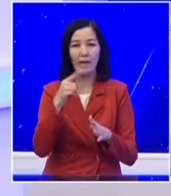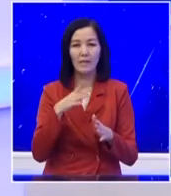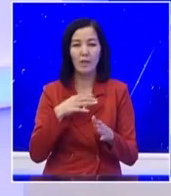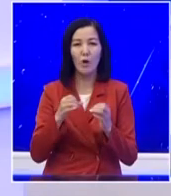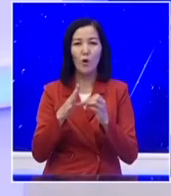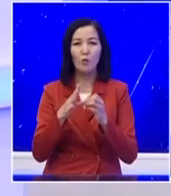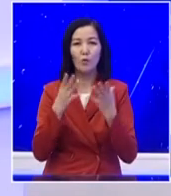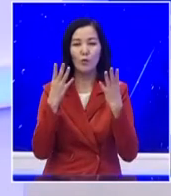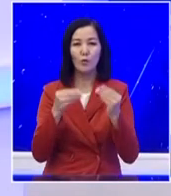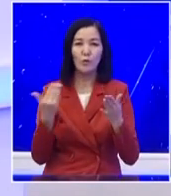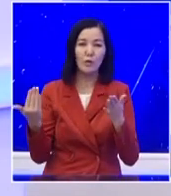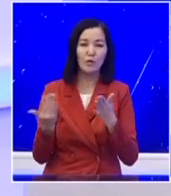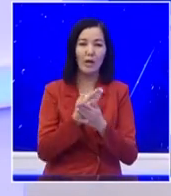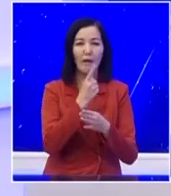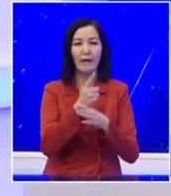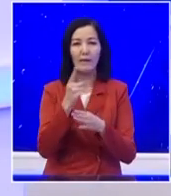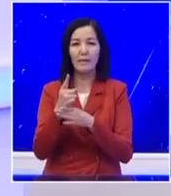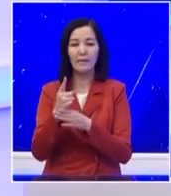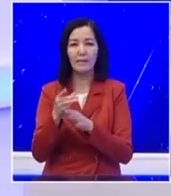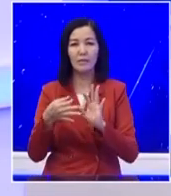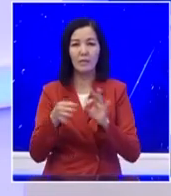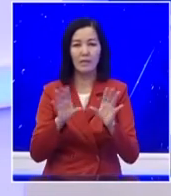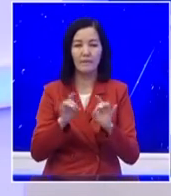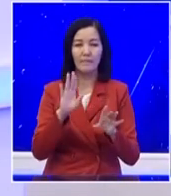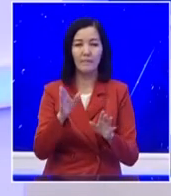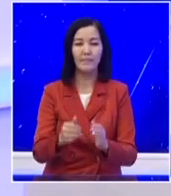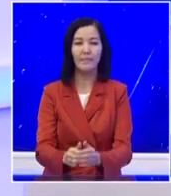карантиннің жаңа талаптары туралы елордалық тілшіміз баяндайды.